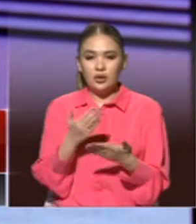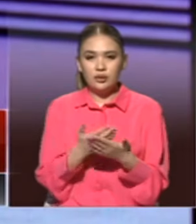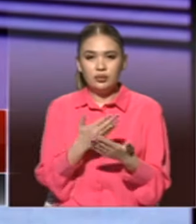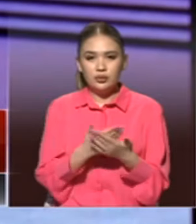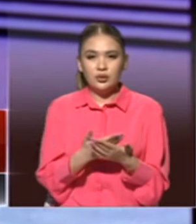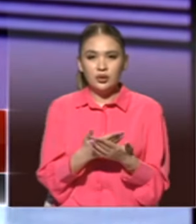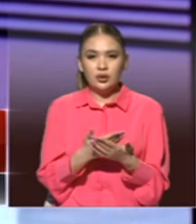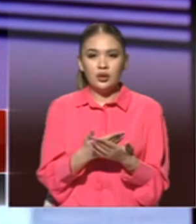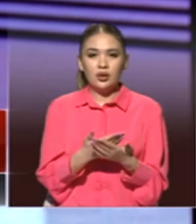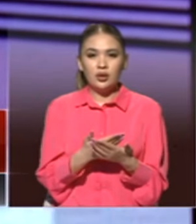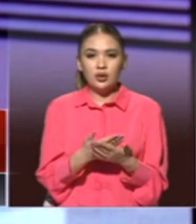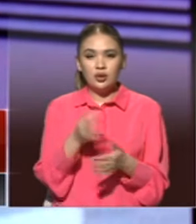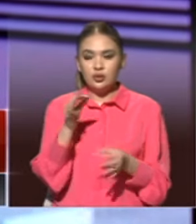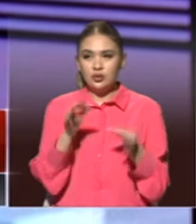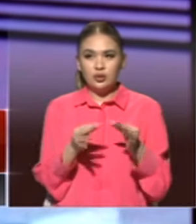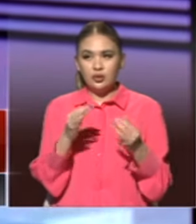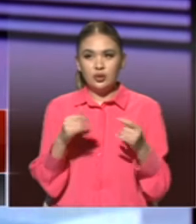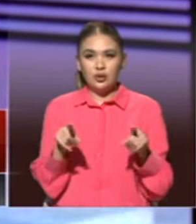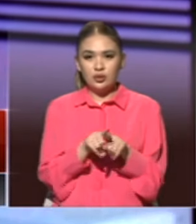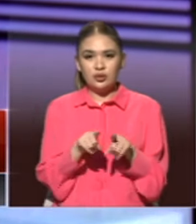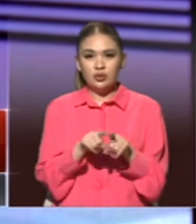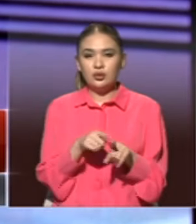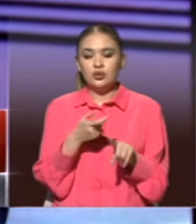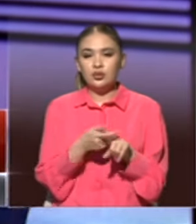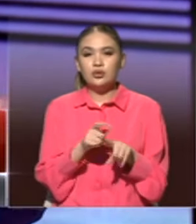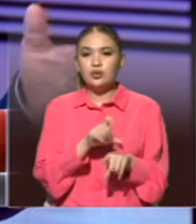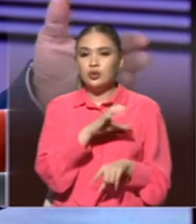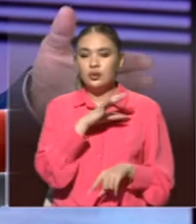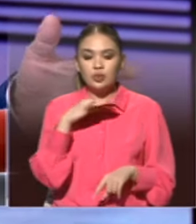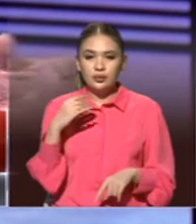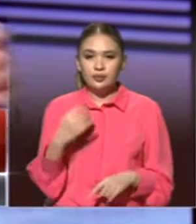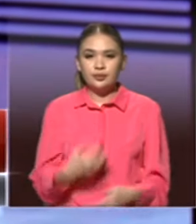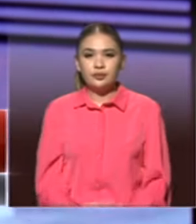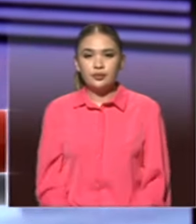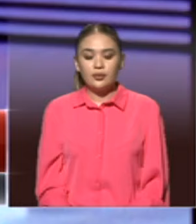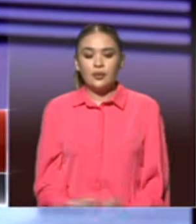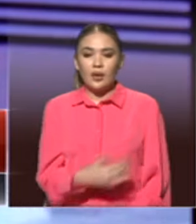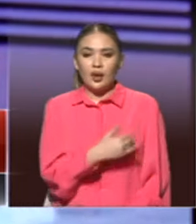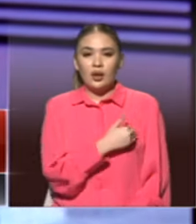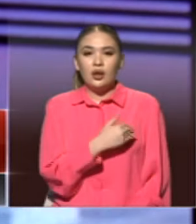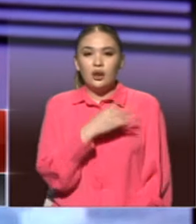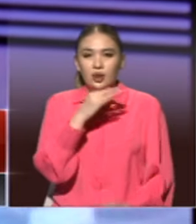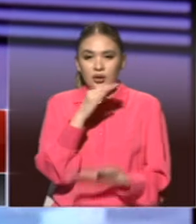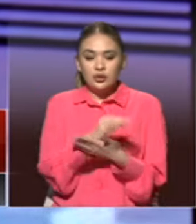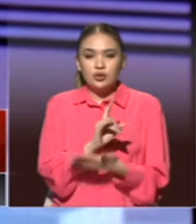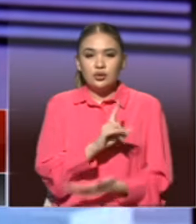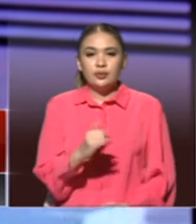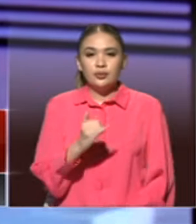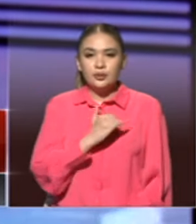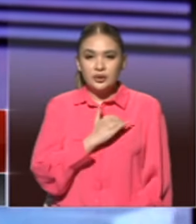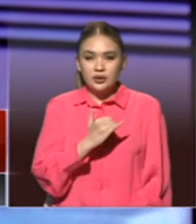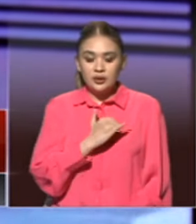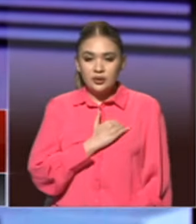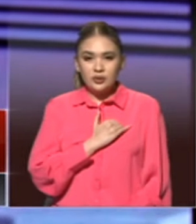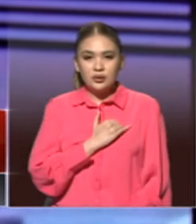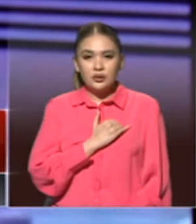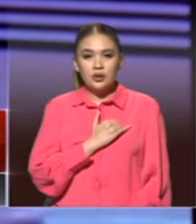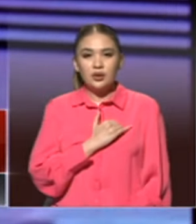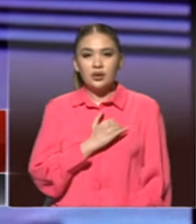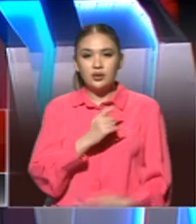бастары соттан шықпай жатыр қазір. Сонда түлектер көп. Жаңағы айтайын деген, бізде мынау жаңағы үгіт